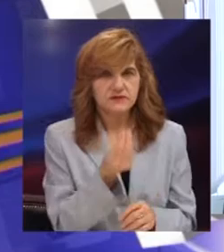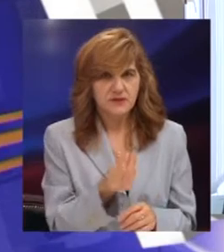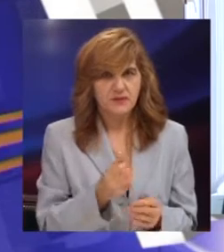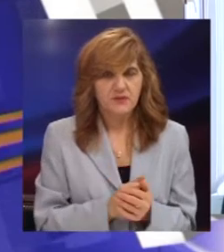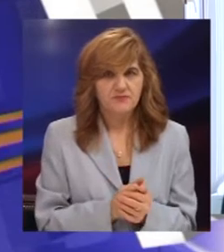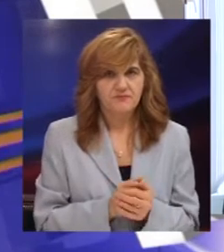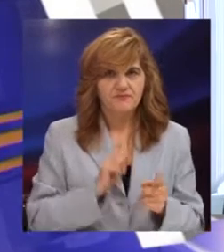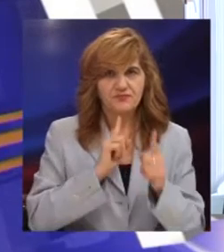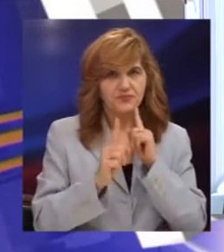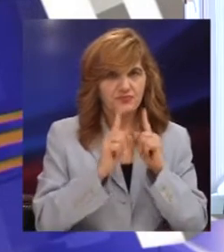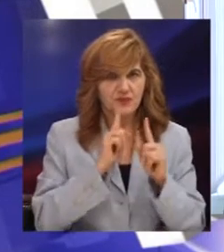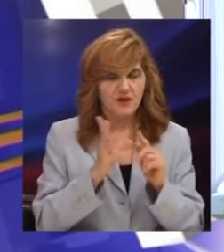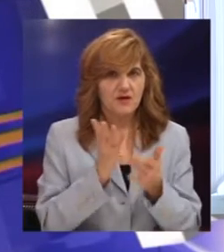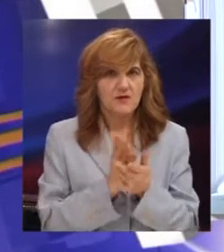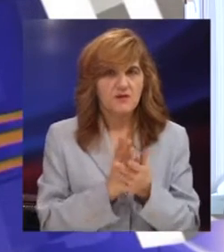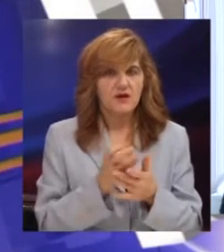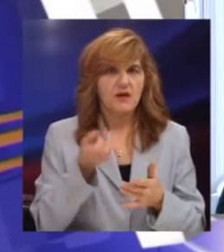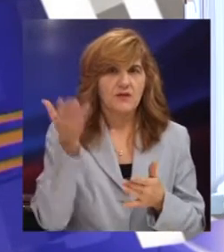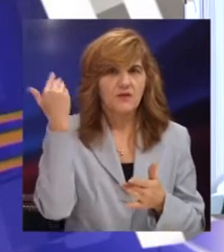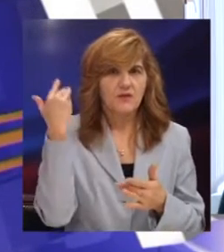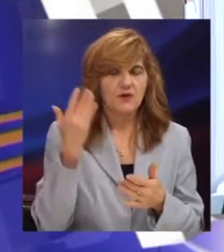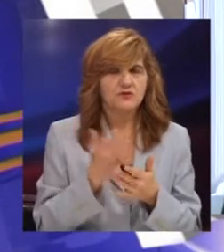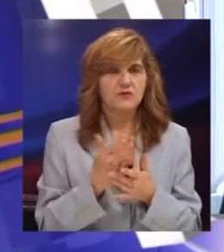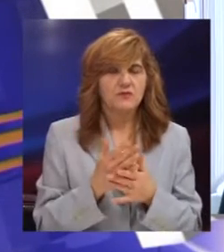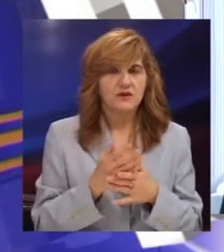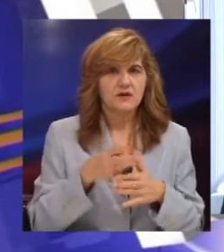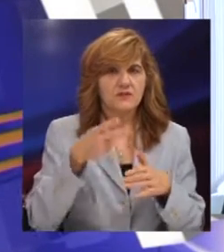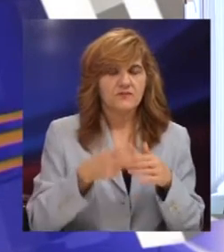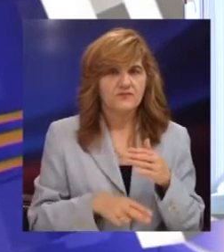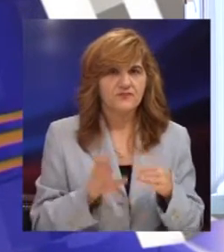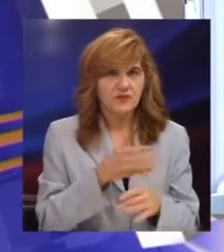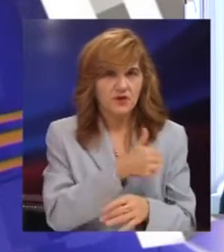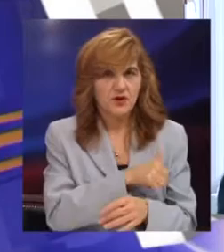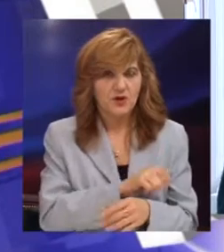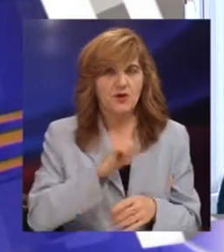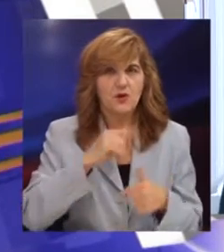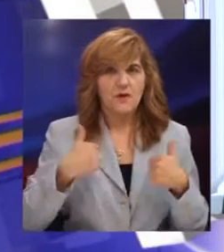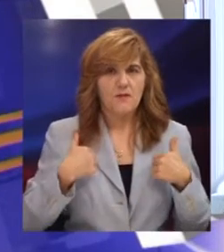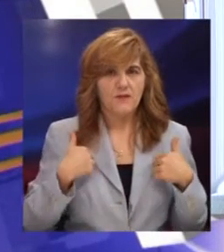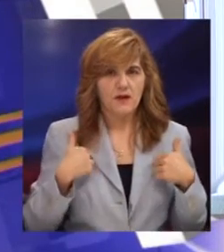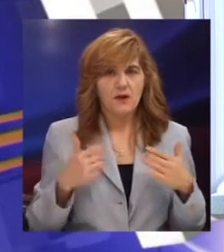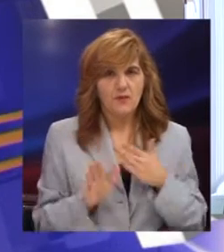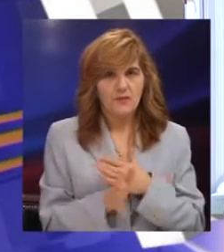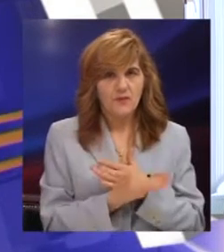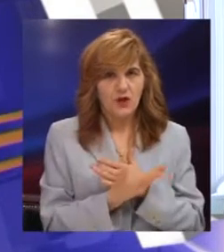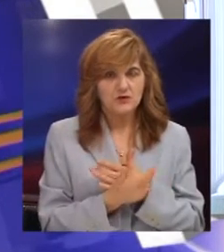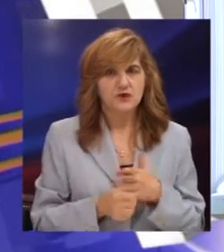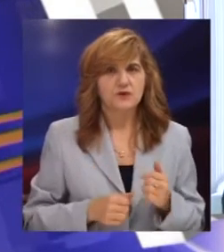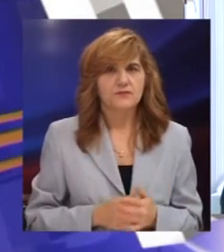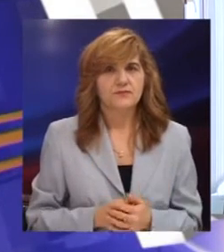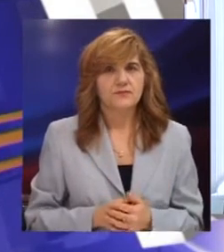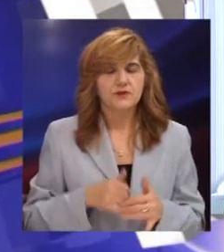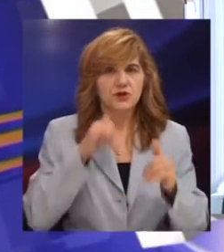držali s njima odnose kad niko nije smio i kad su imali sankcije. Oni su prošli faze, prolaze faze koje smo mi prošli. U